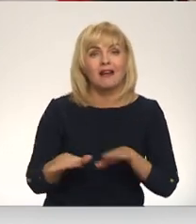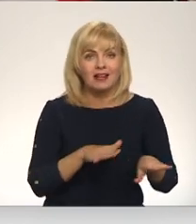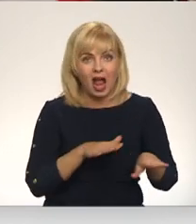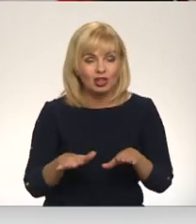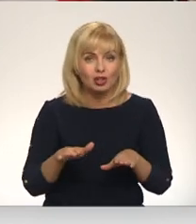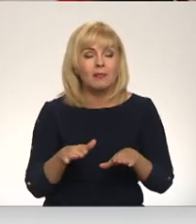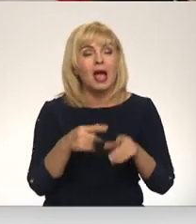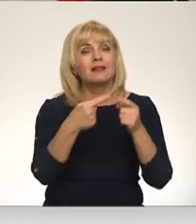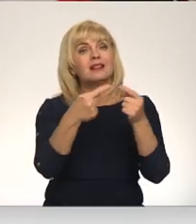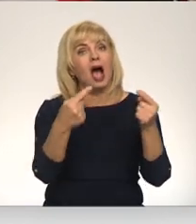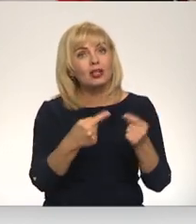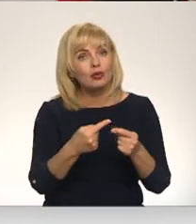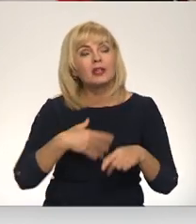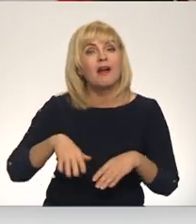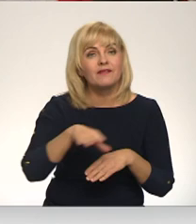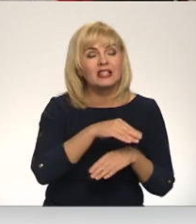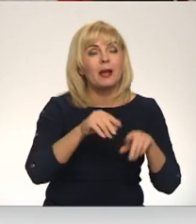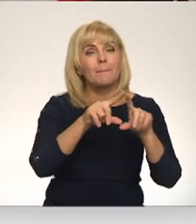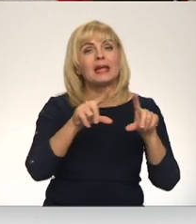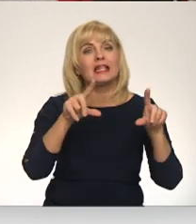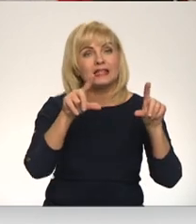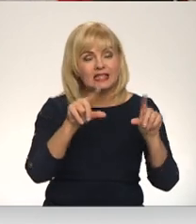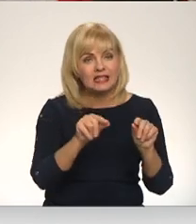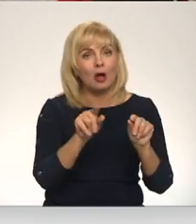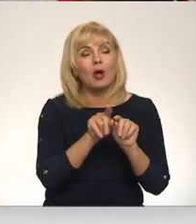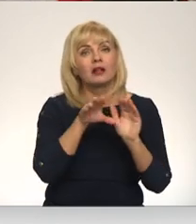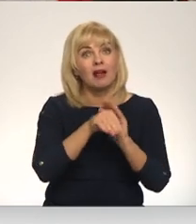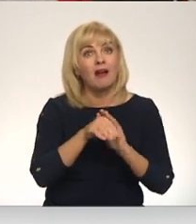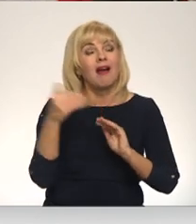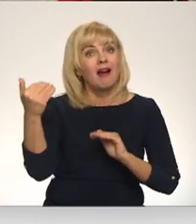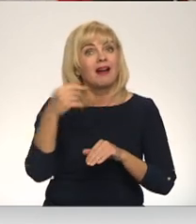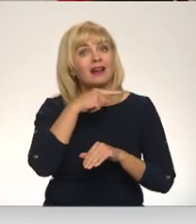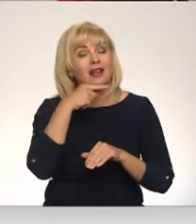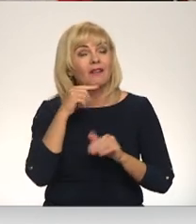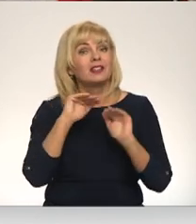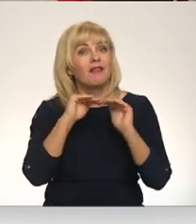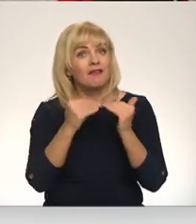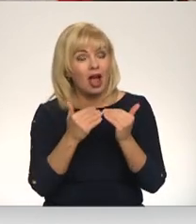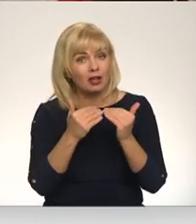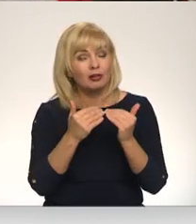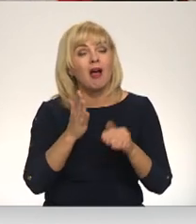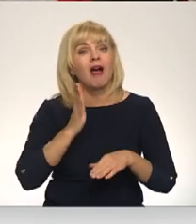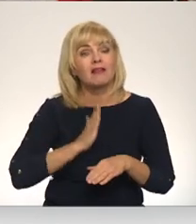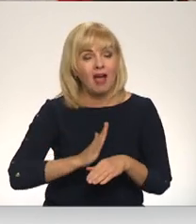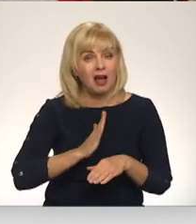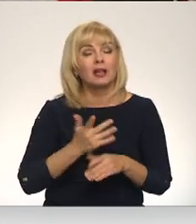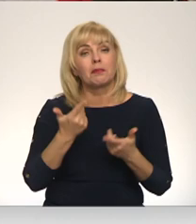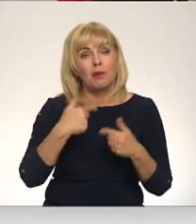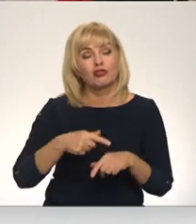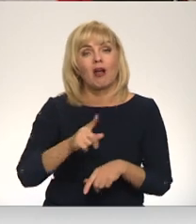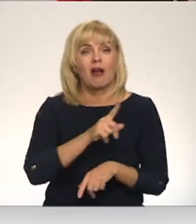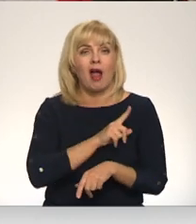ir jāsaskaņo ar visām instancēm, tai skaitā arī ar Krievijas federāciju, tad tagad mums ir iestājies gaidīšanas laiks, kurā